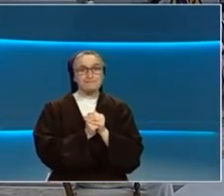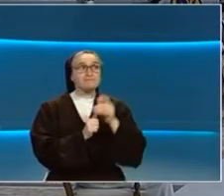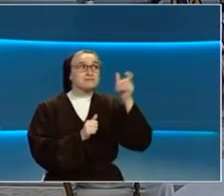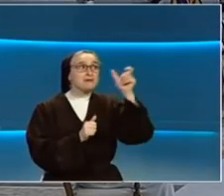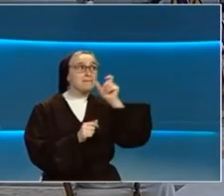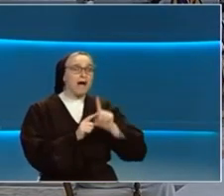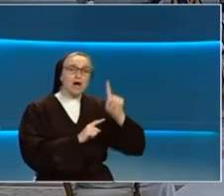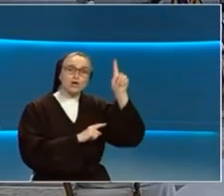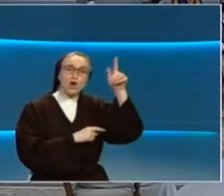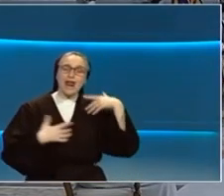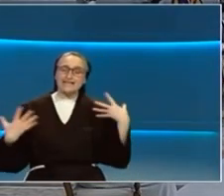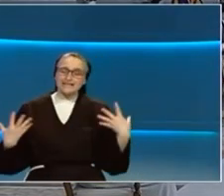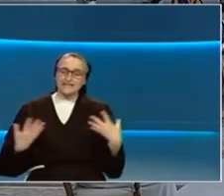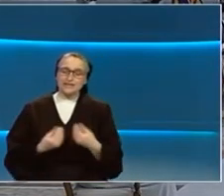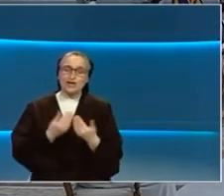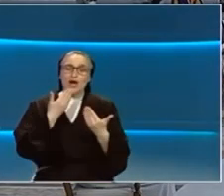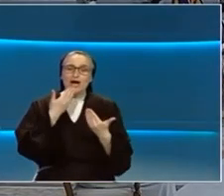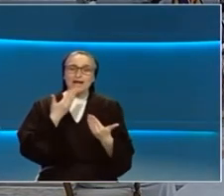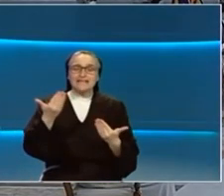Verbo no.